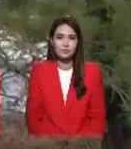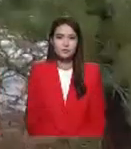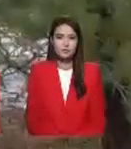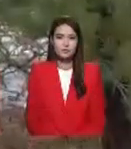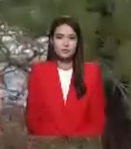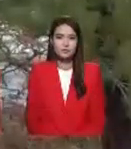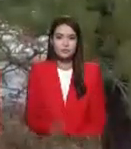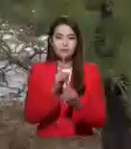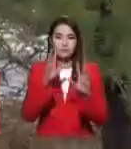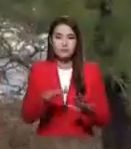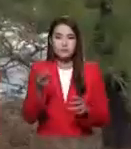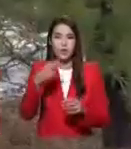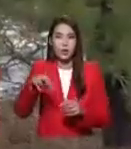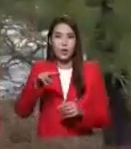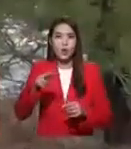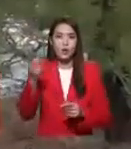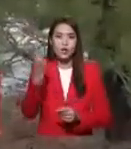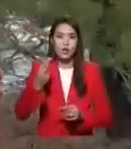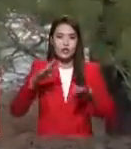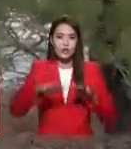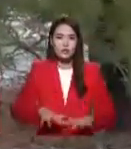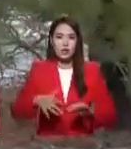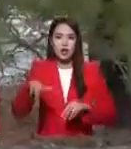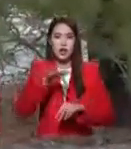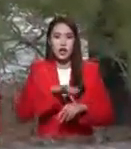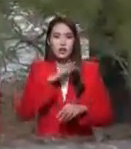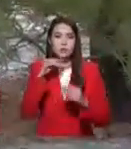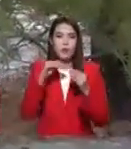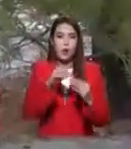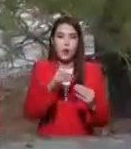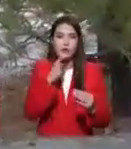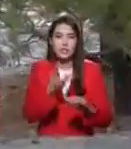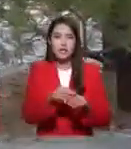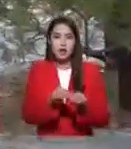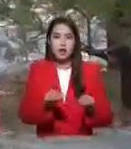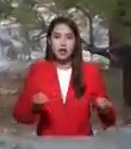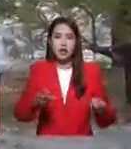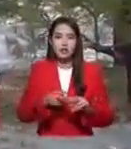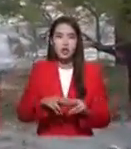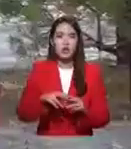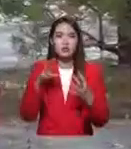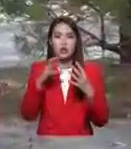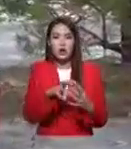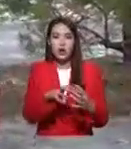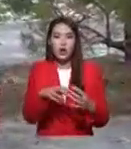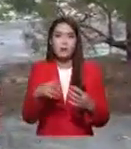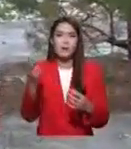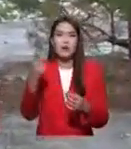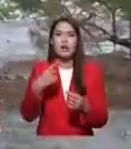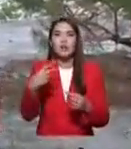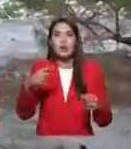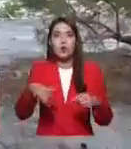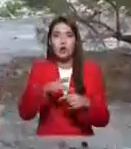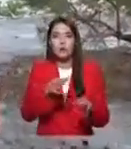Астанада көктайғақ, таңғы табиғаттың тосын сыйынан қалада көлік қатынасы қиындады. Бірқатар қоғамдық көлік жүрмей қалды, салдарынан